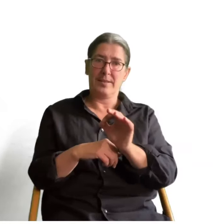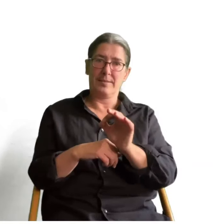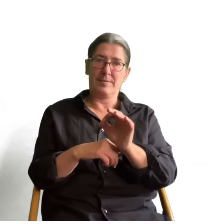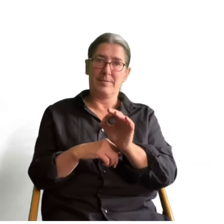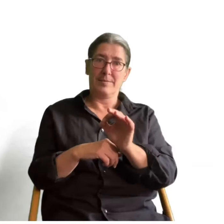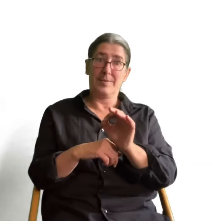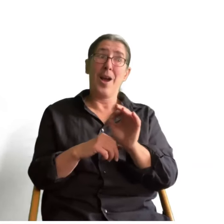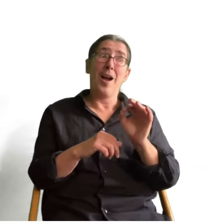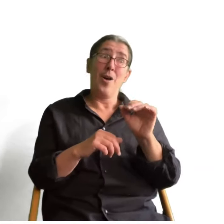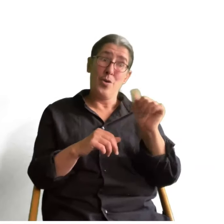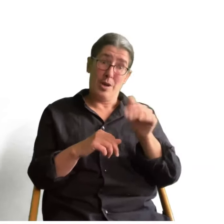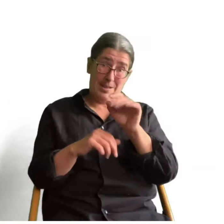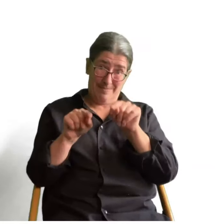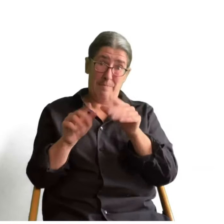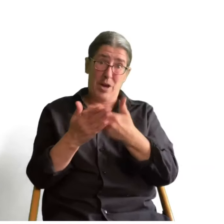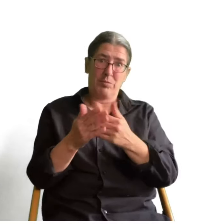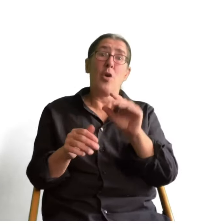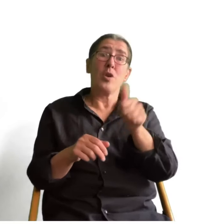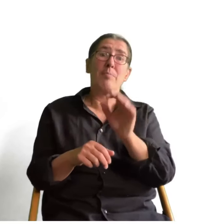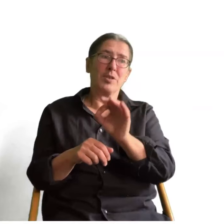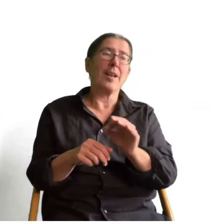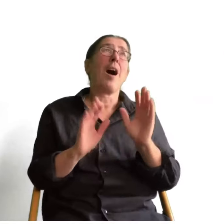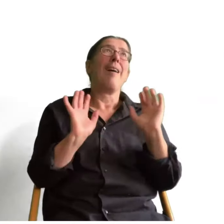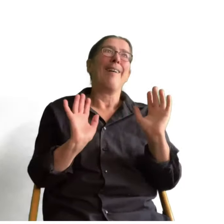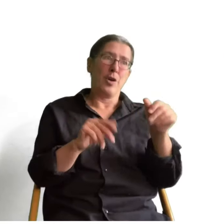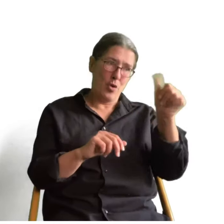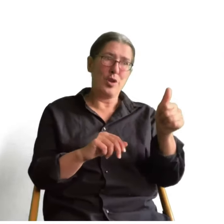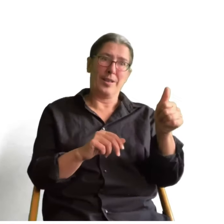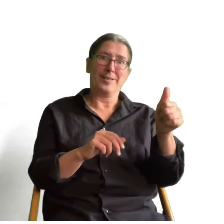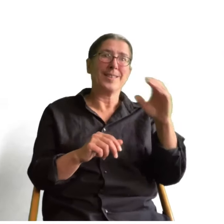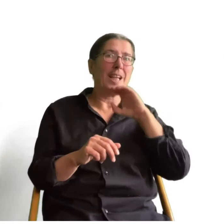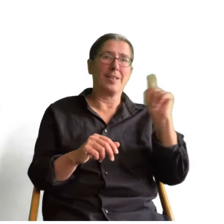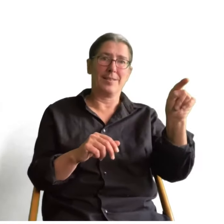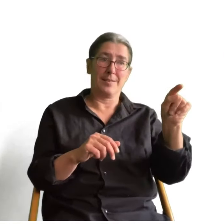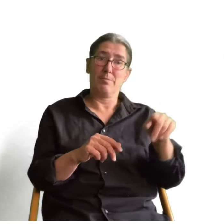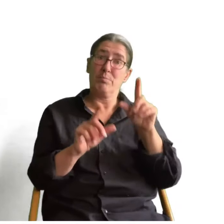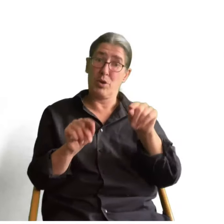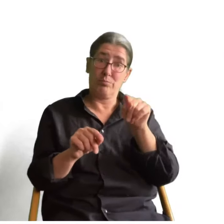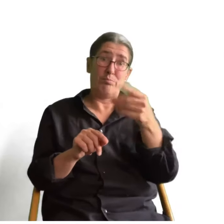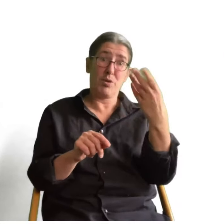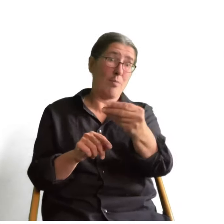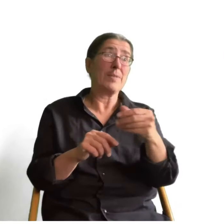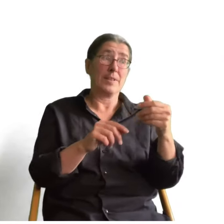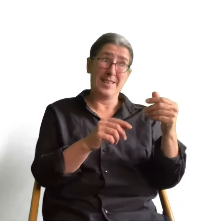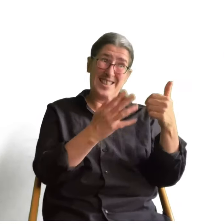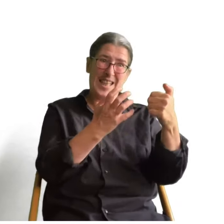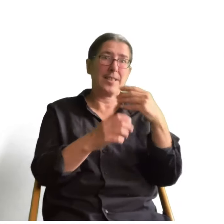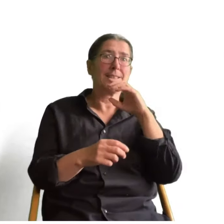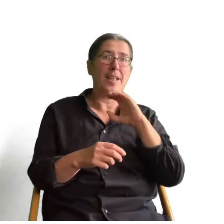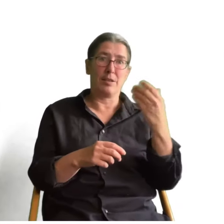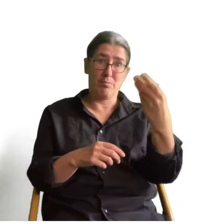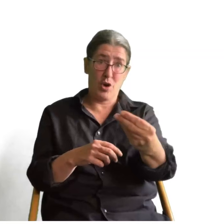sind 100% glücklicherweise 100 Cent. Du bekommst von diesen 100 Cent